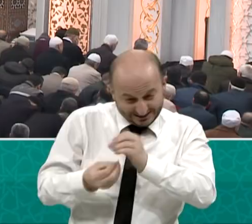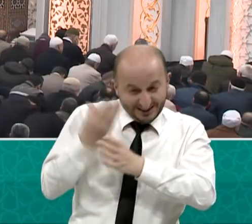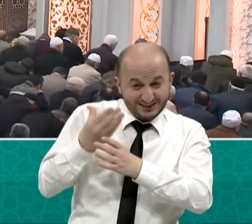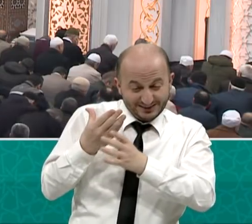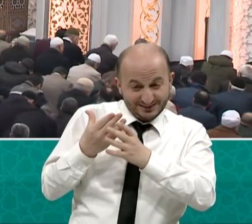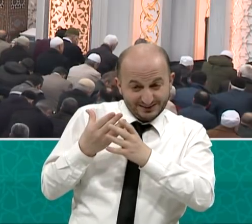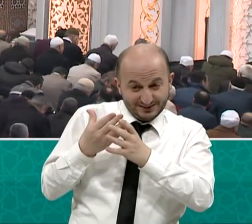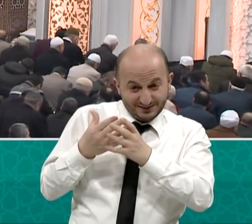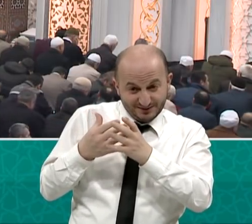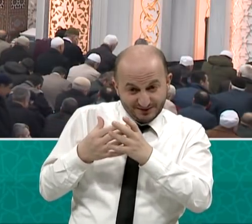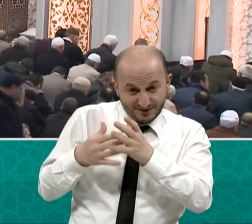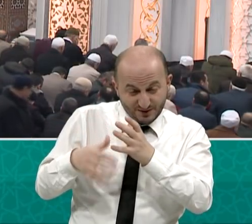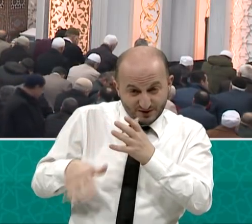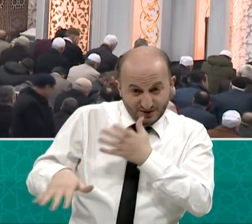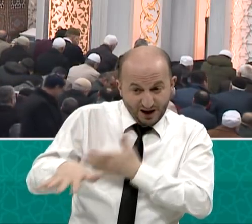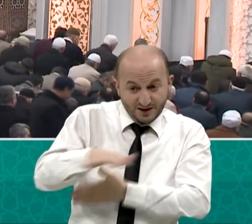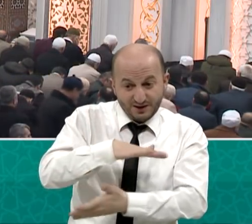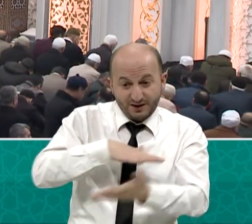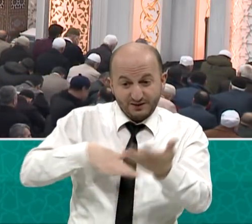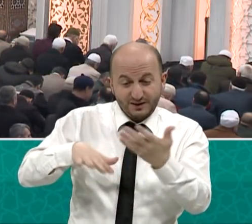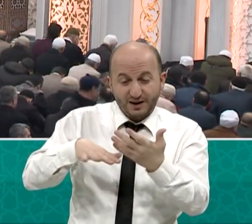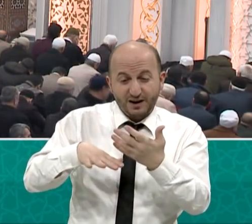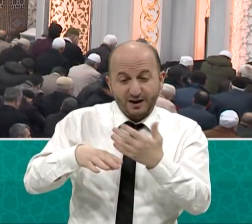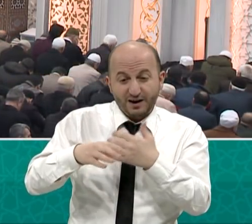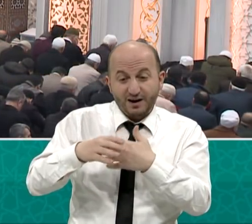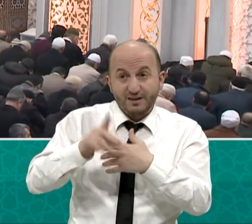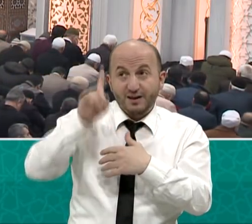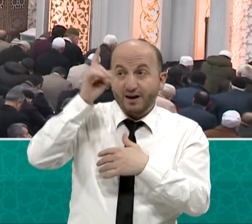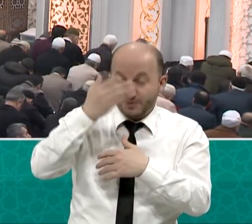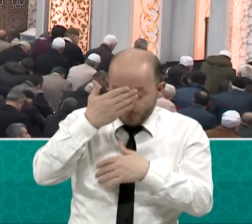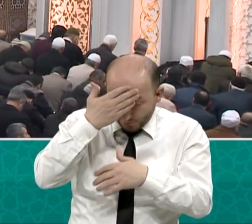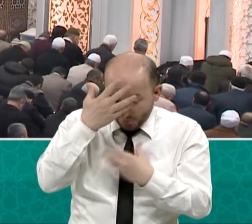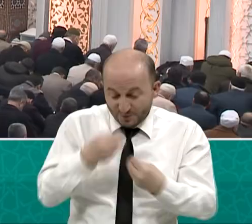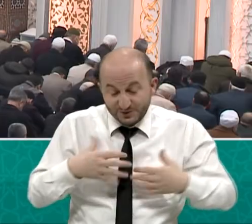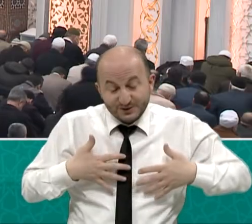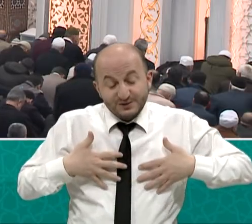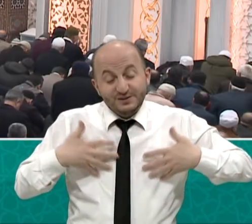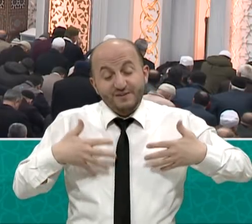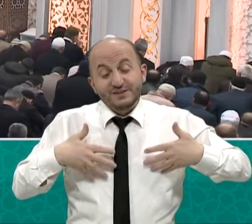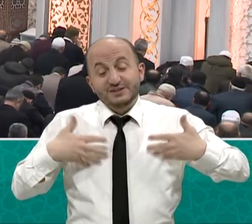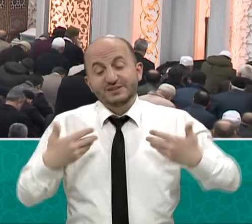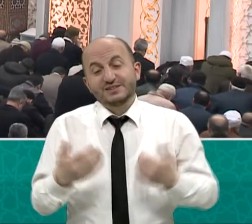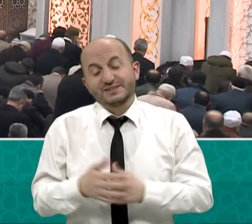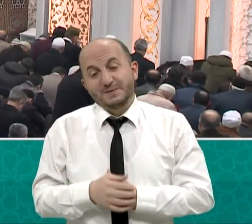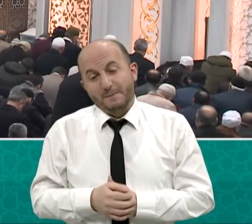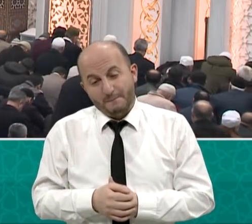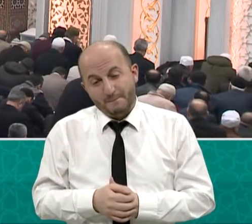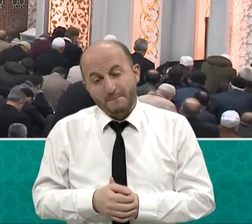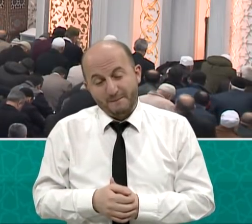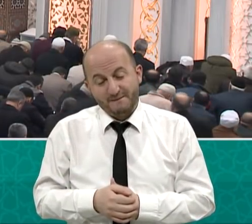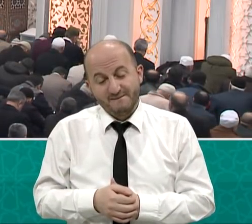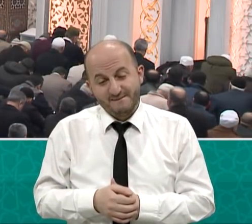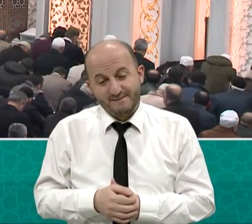varlığa ibadet etmenin, ona kul olmanın sevincini, hamdini eda etmekten bizler